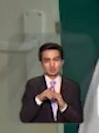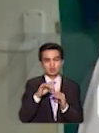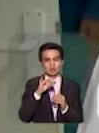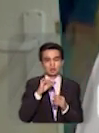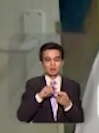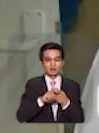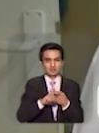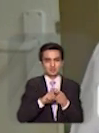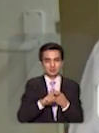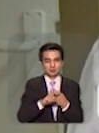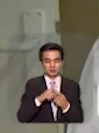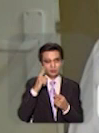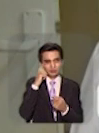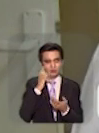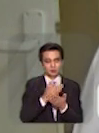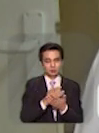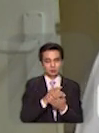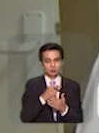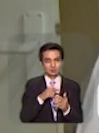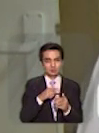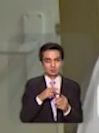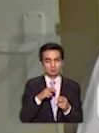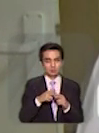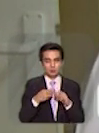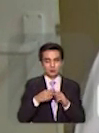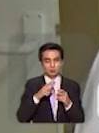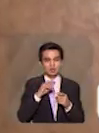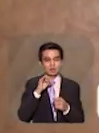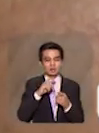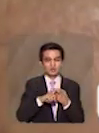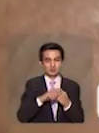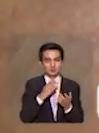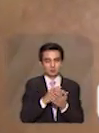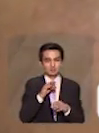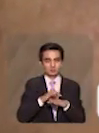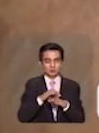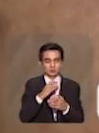инфекцияның несі деп есептейміз, кесірі, сол емді алып жатыр.